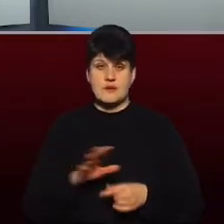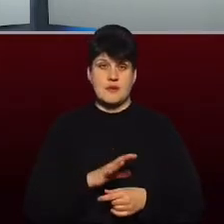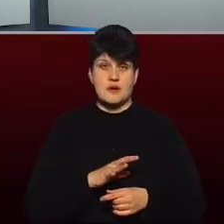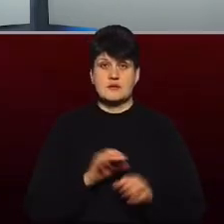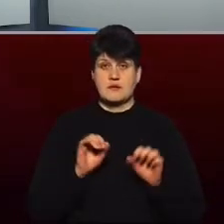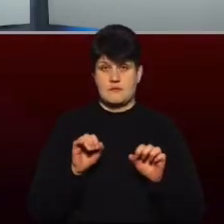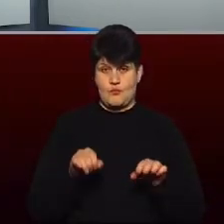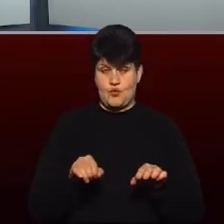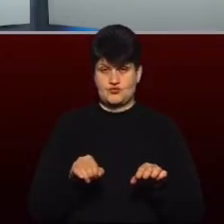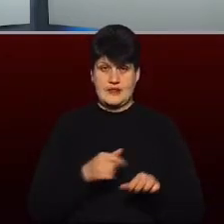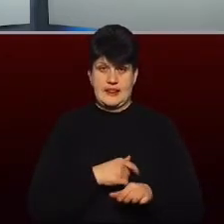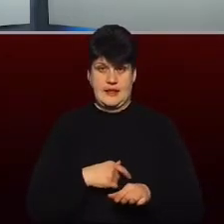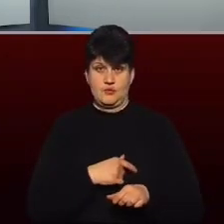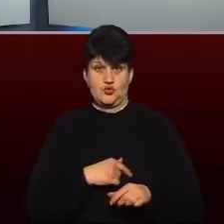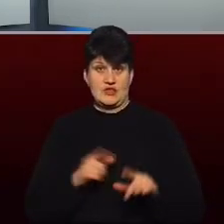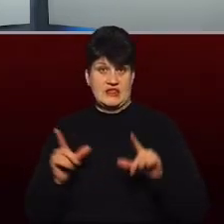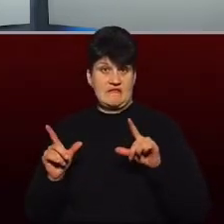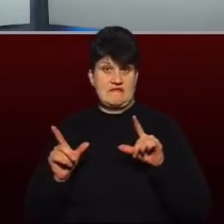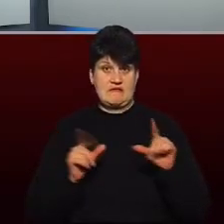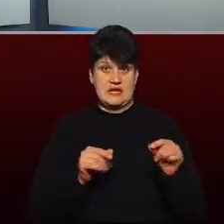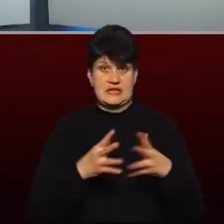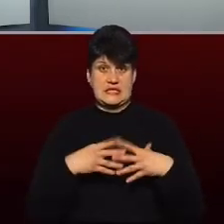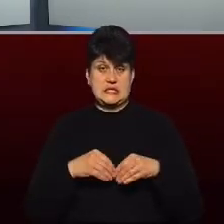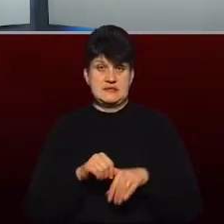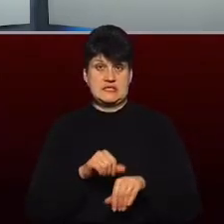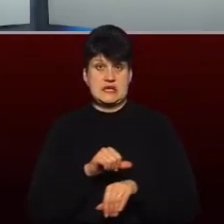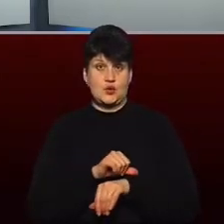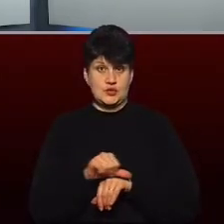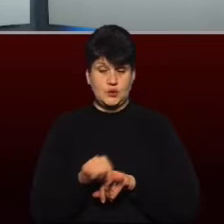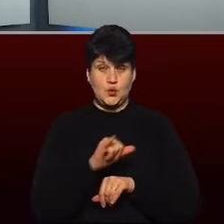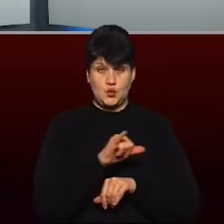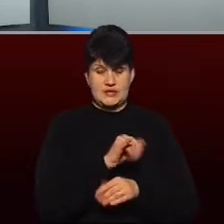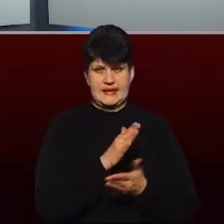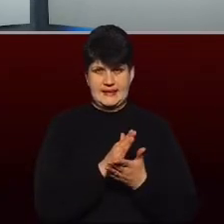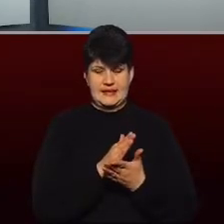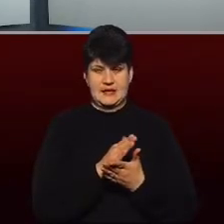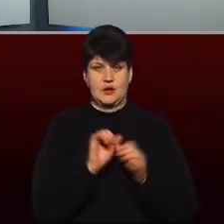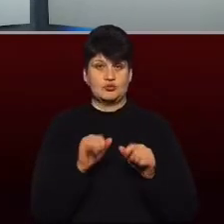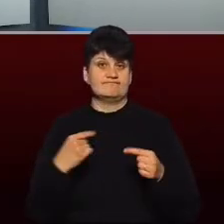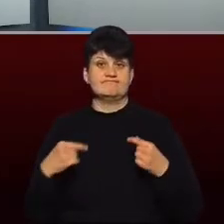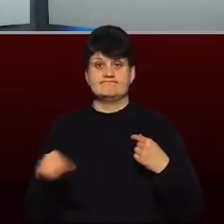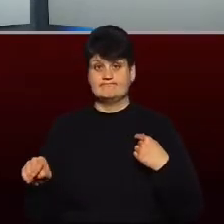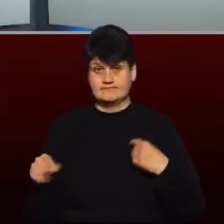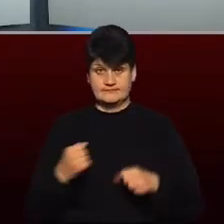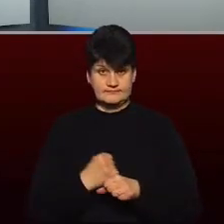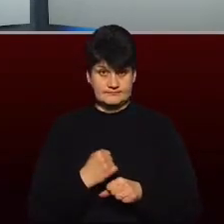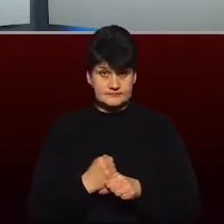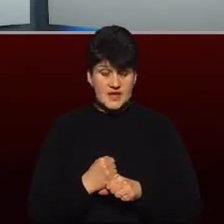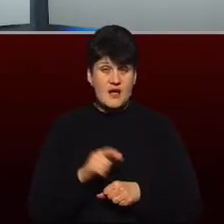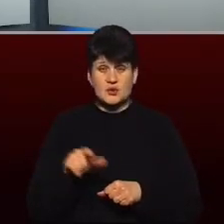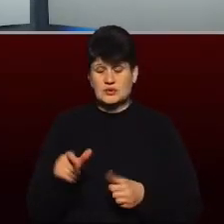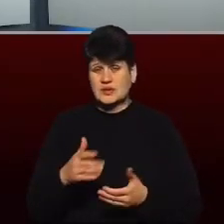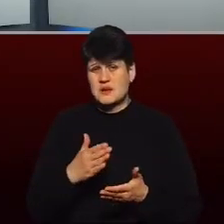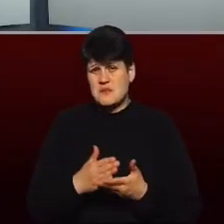от депутати, виїхати сім'ями за кордон, і в них є якась альтернатива, то люди, які мають